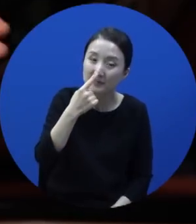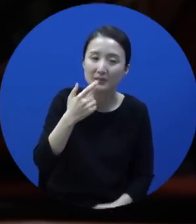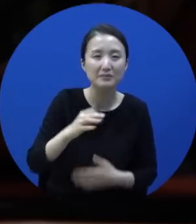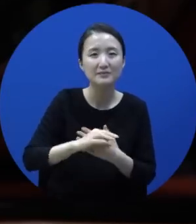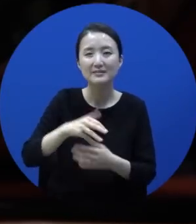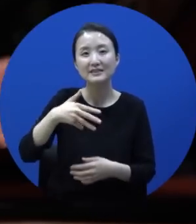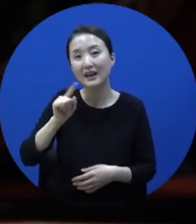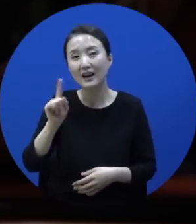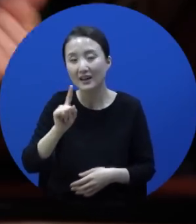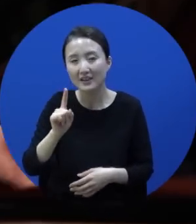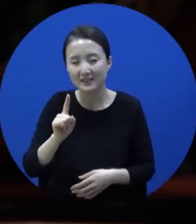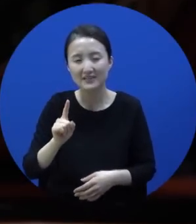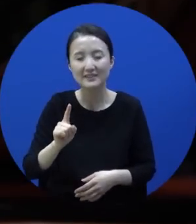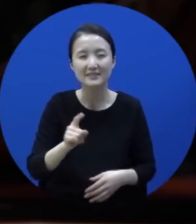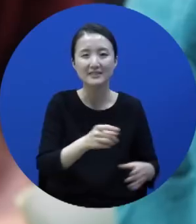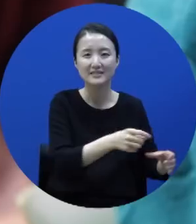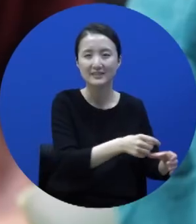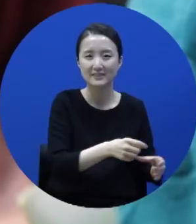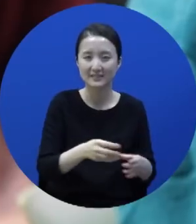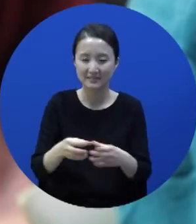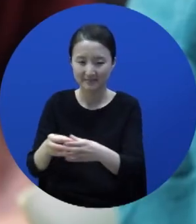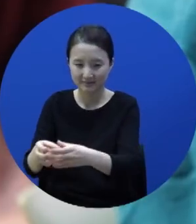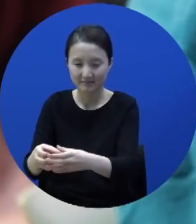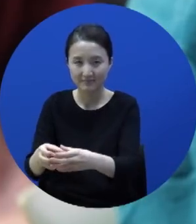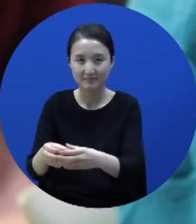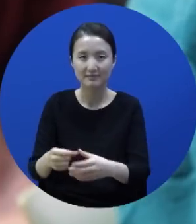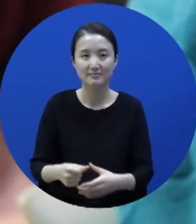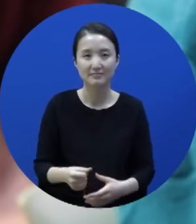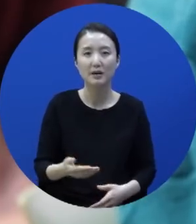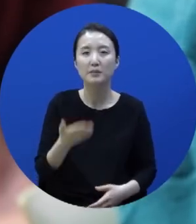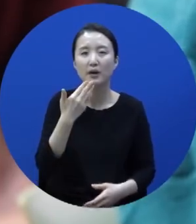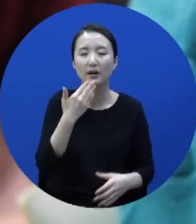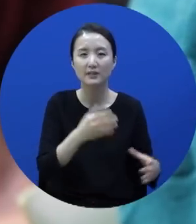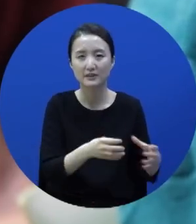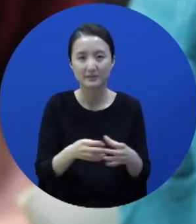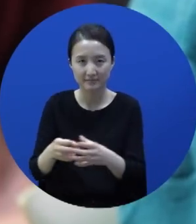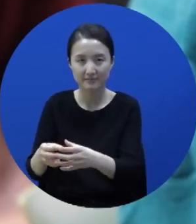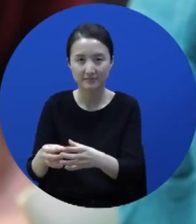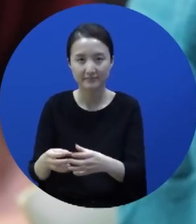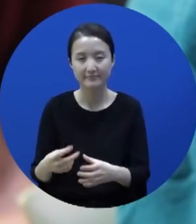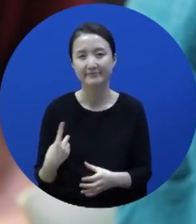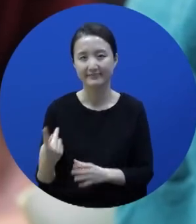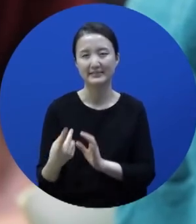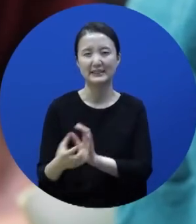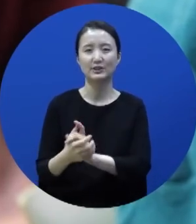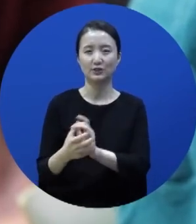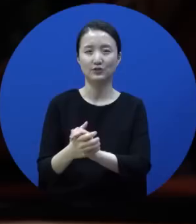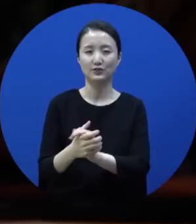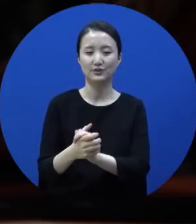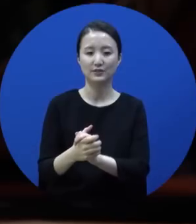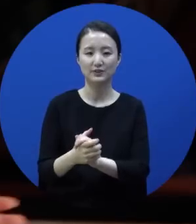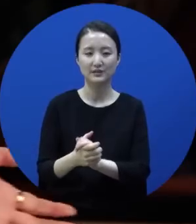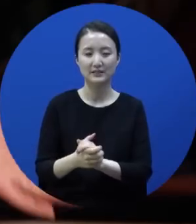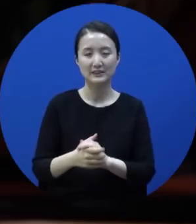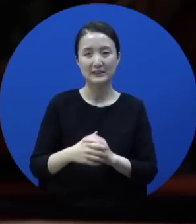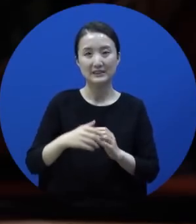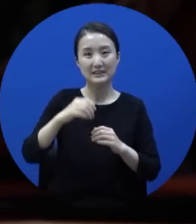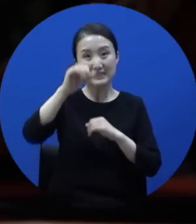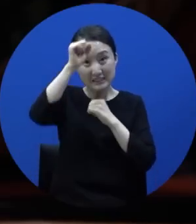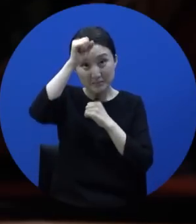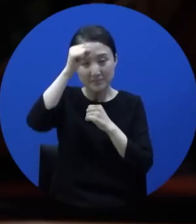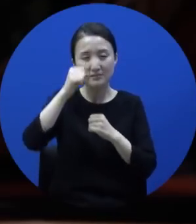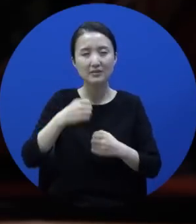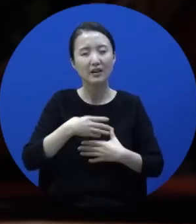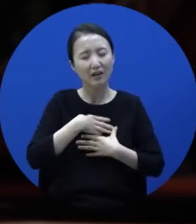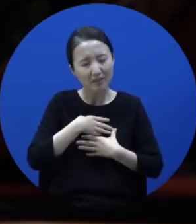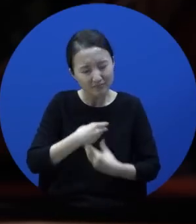좋아해? 이러면서 차를 한 잔씩 줬어요. 그러면서 마셔. 우리 친구 하자. 신발 그냥 천천히